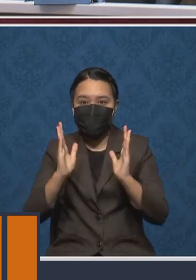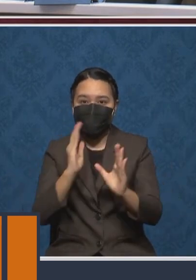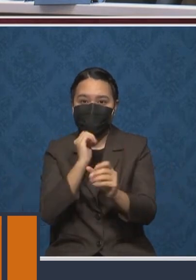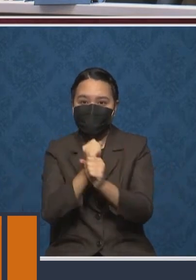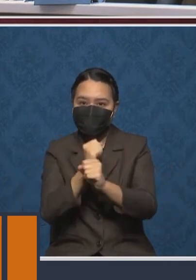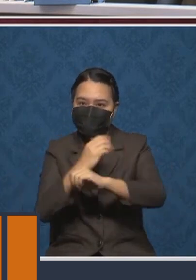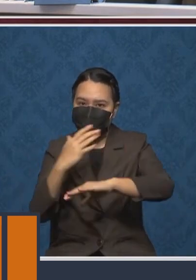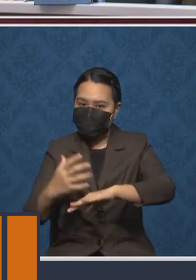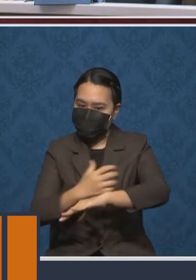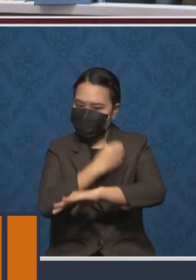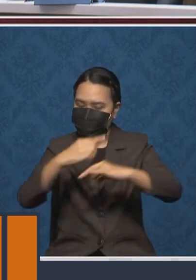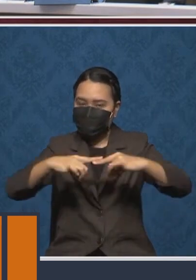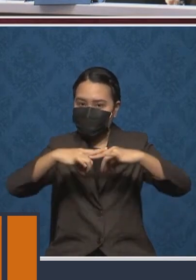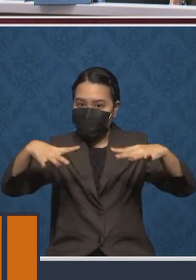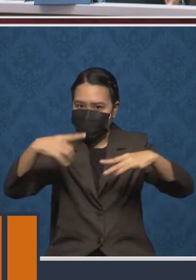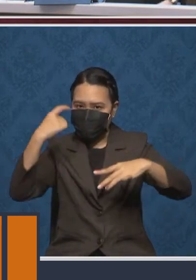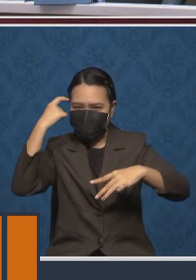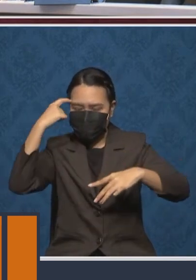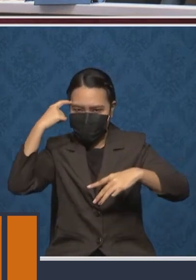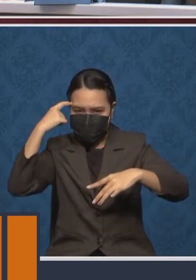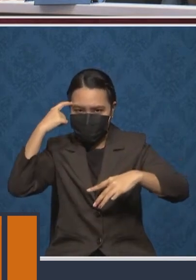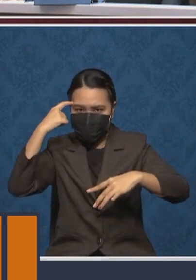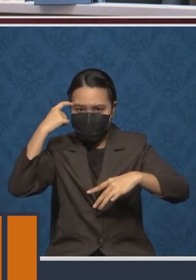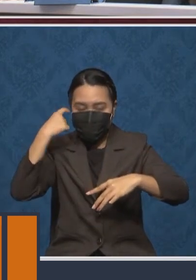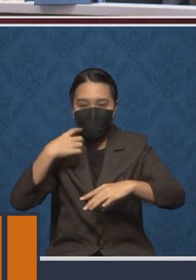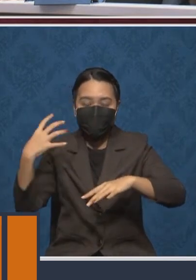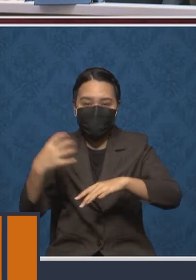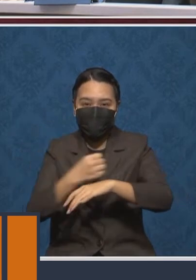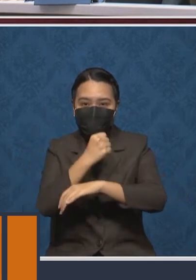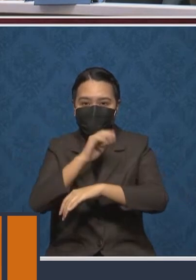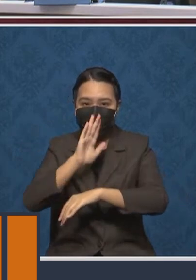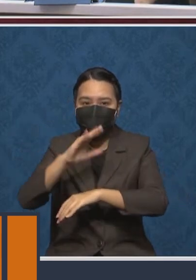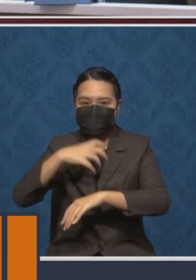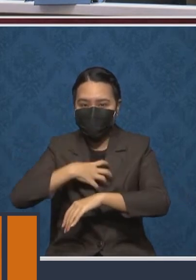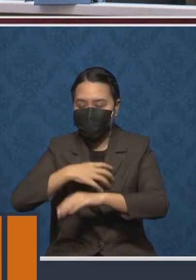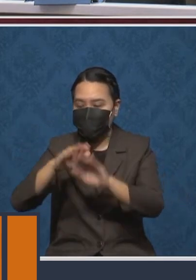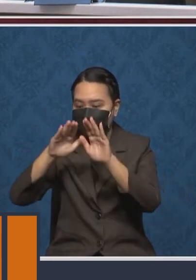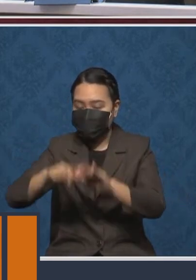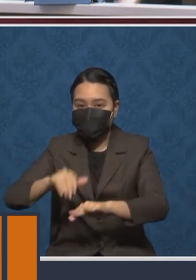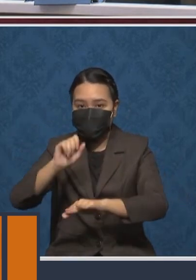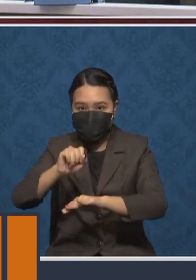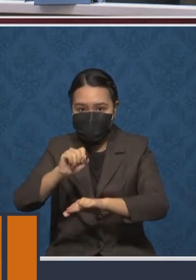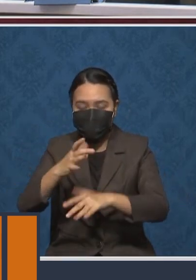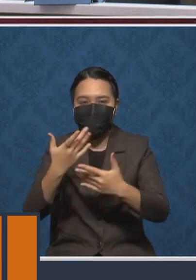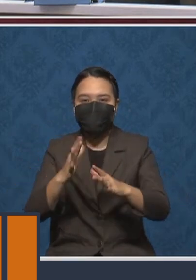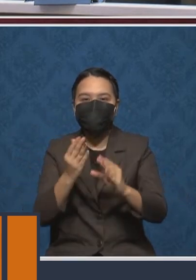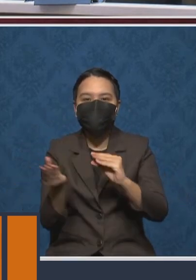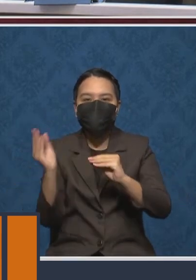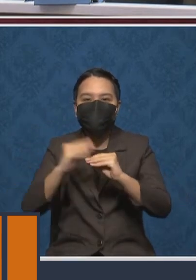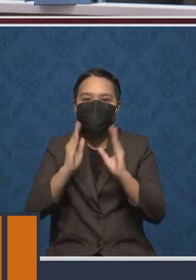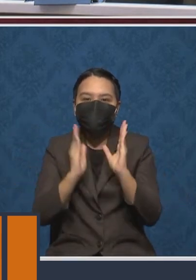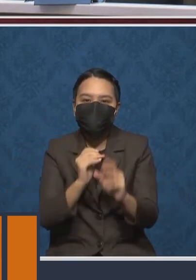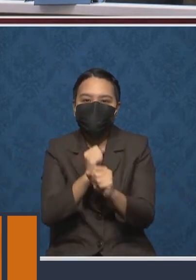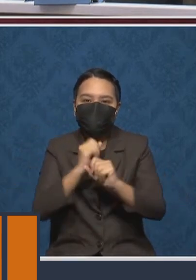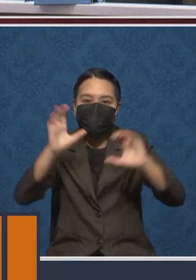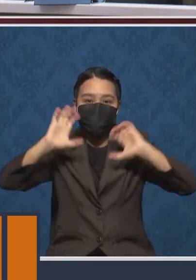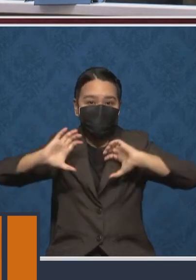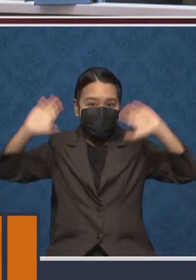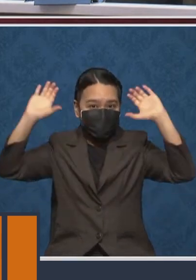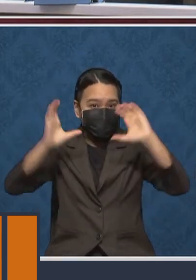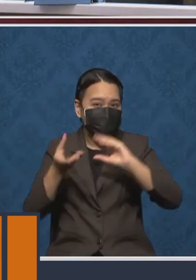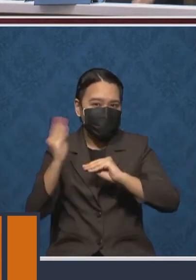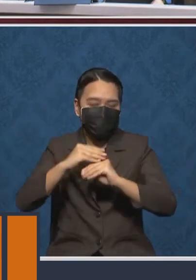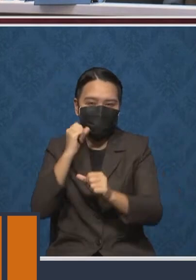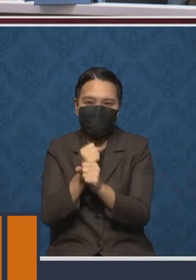างการเมืองหรืออื่นๆครับท่านประธานและเพิ่มศักยภาพครับของรัฐเองรัฐรว